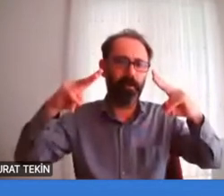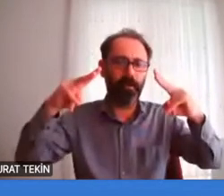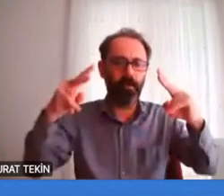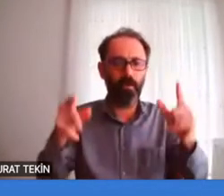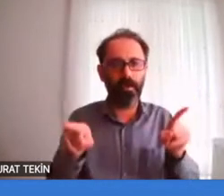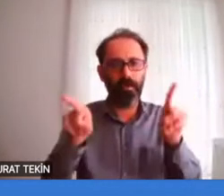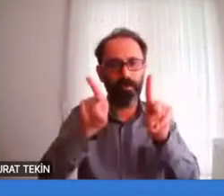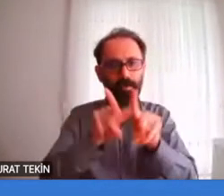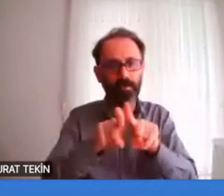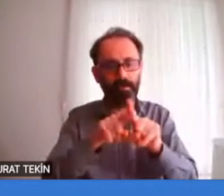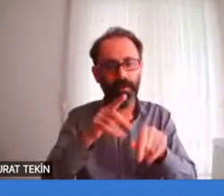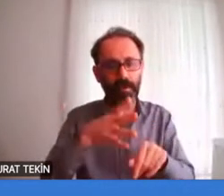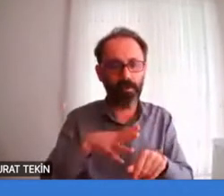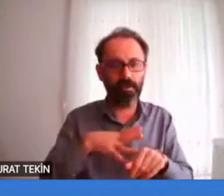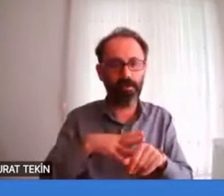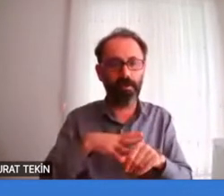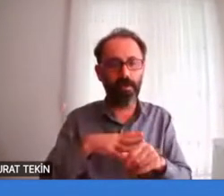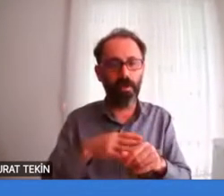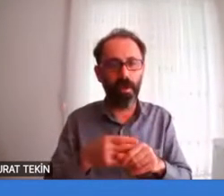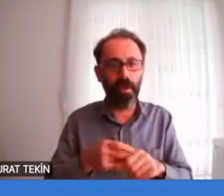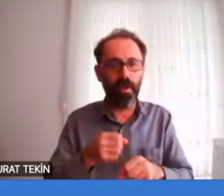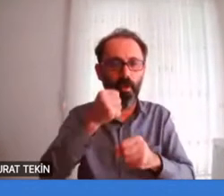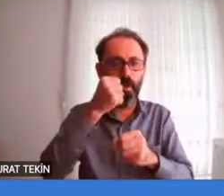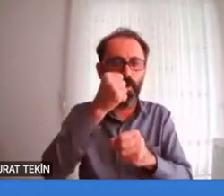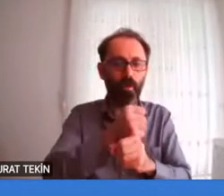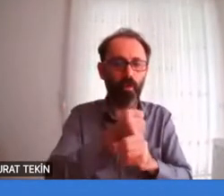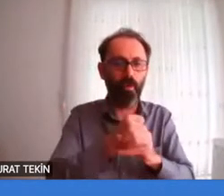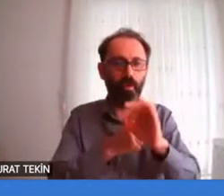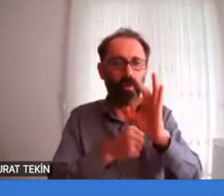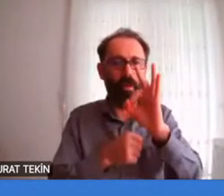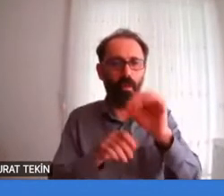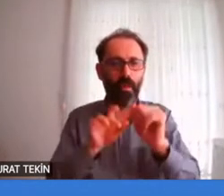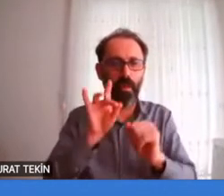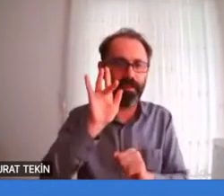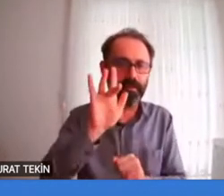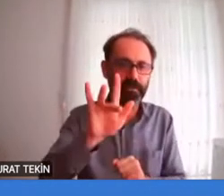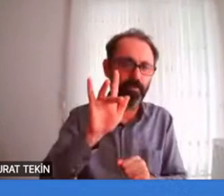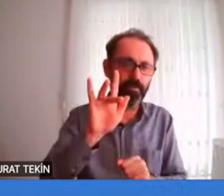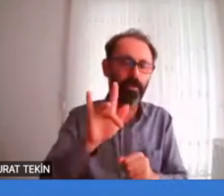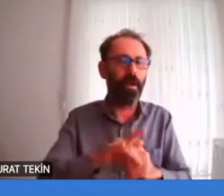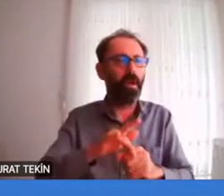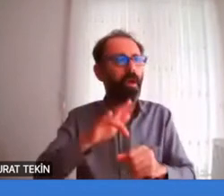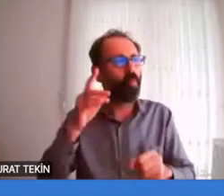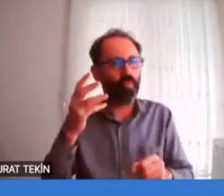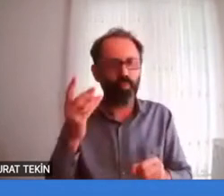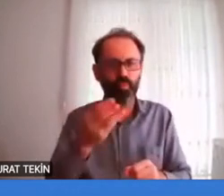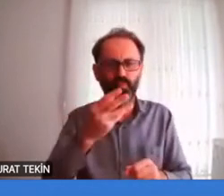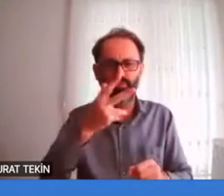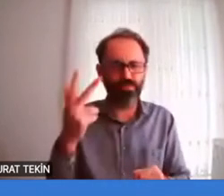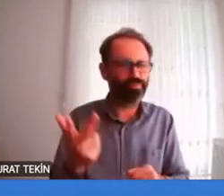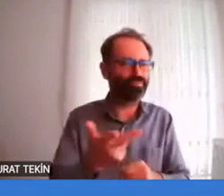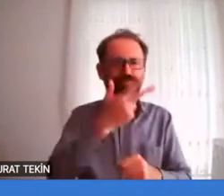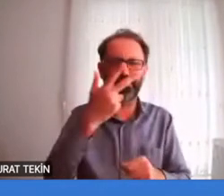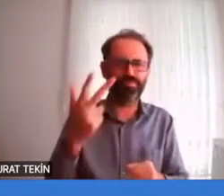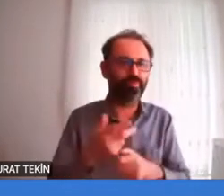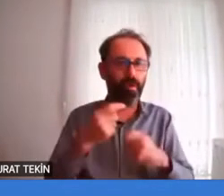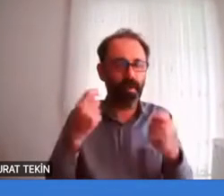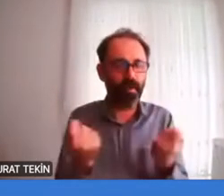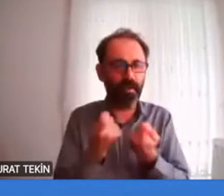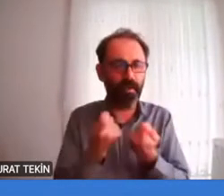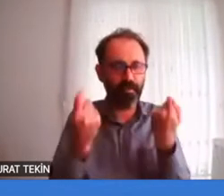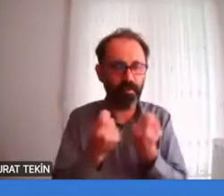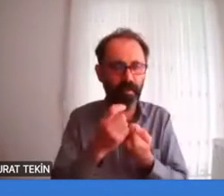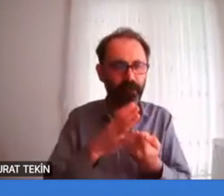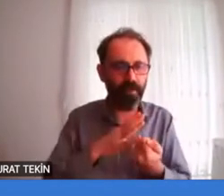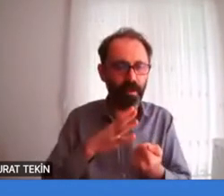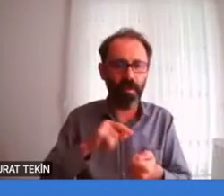biliyorsunuz. Yani önceden biz çok çalışırdık, her gün antrenmana gidiyoruz örneğin. Sorarlardı mesela yolda,